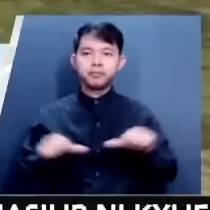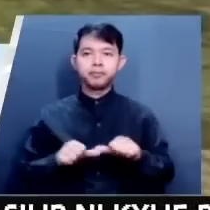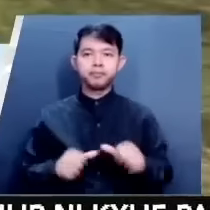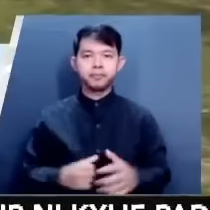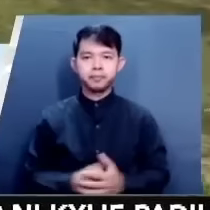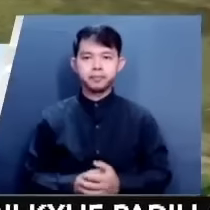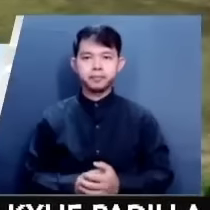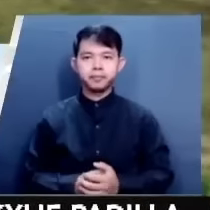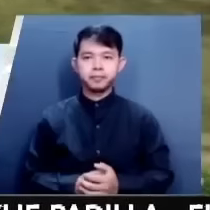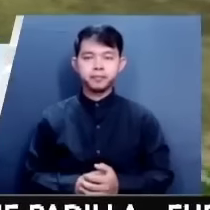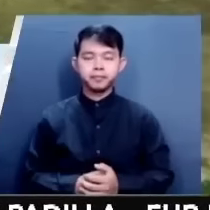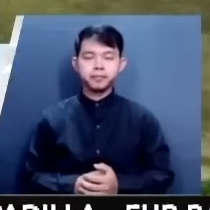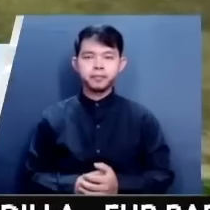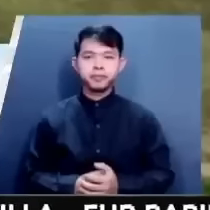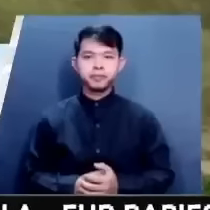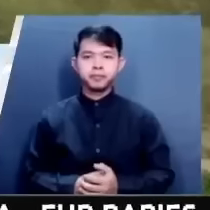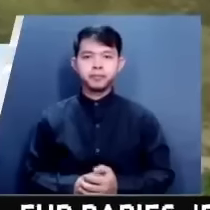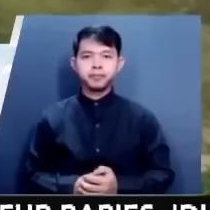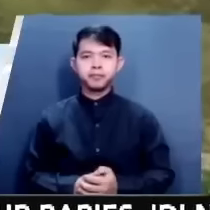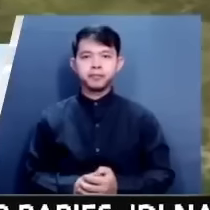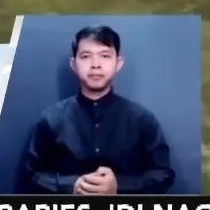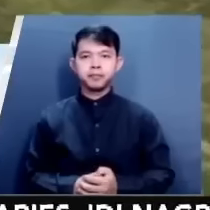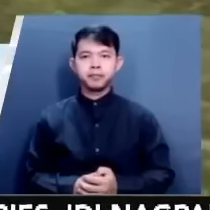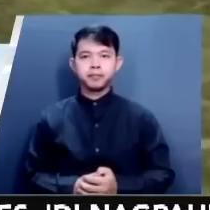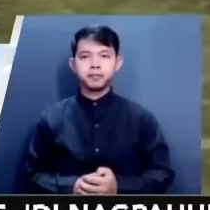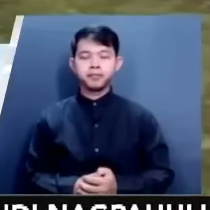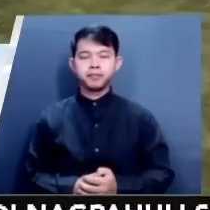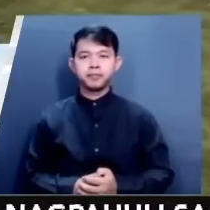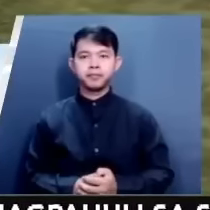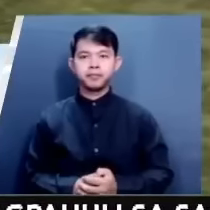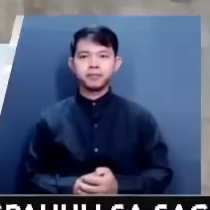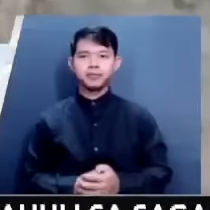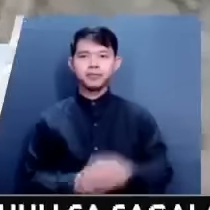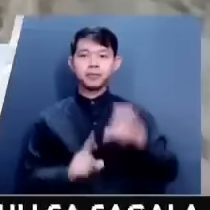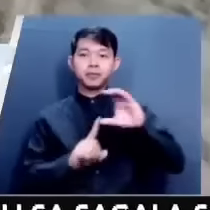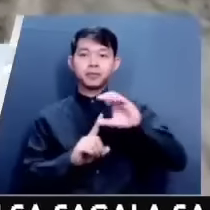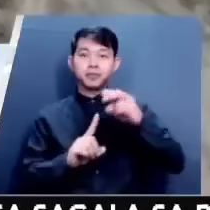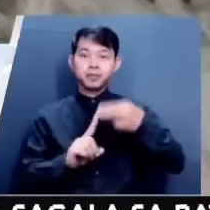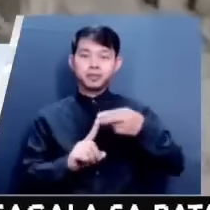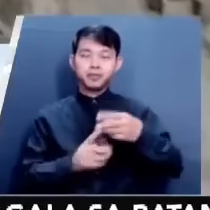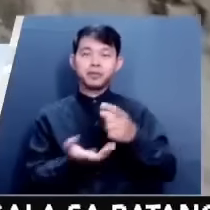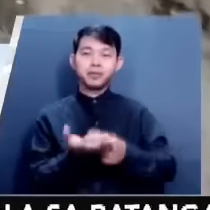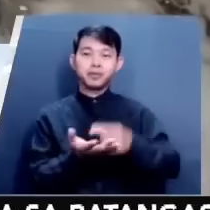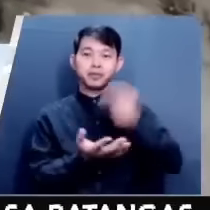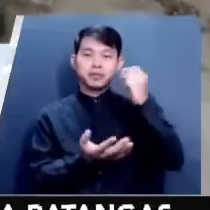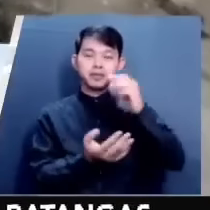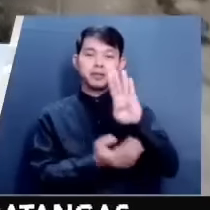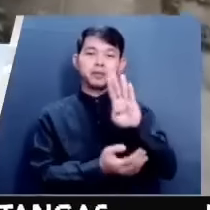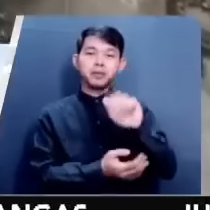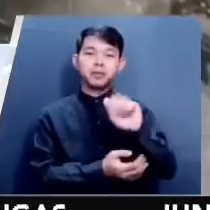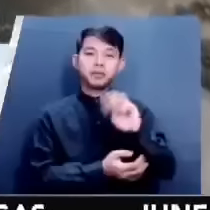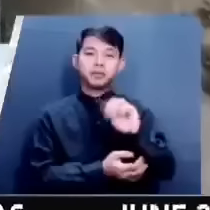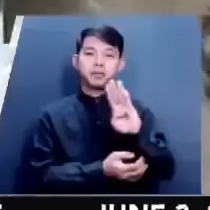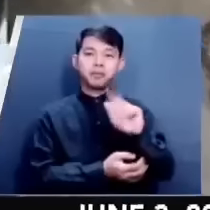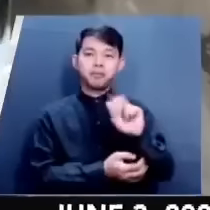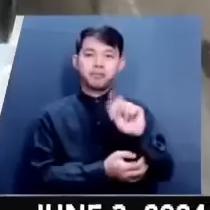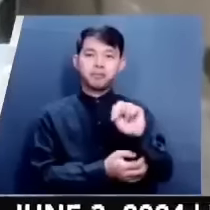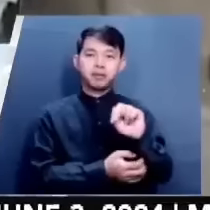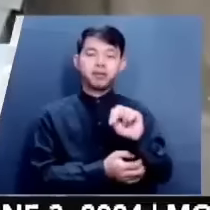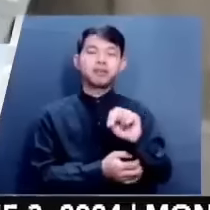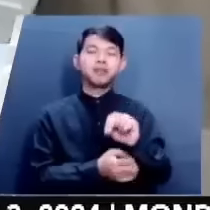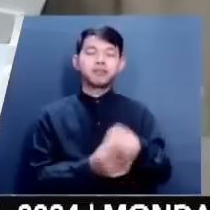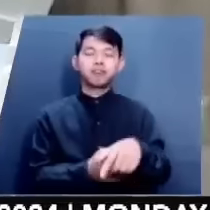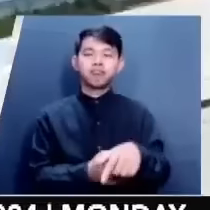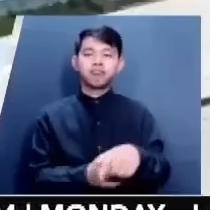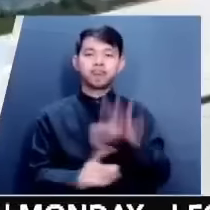Nasa likod lamang ng munisipyo ng Bamban Tarlac ang compound kung saan nag-ooperate ang Sunyuan Technology na nire nitong March 13.